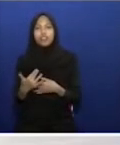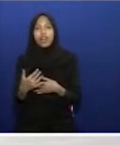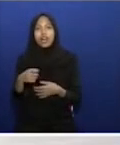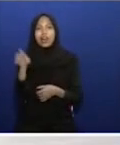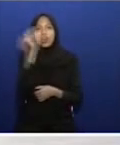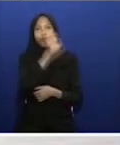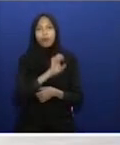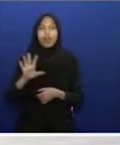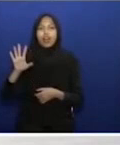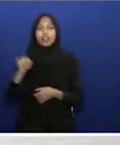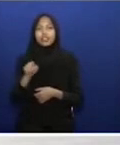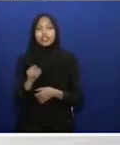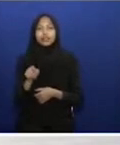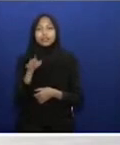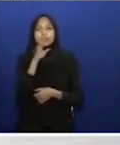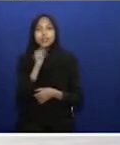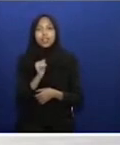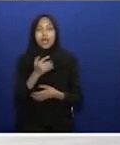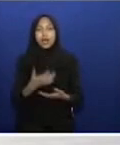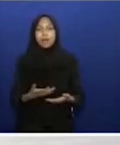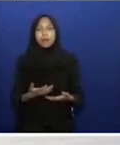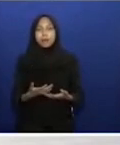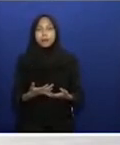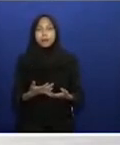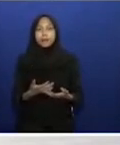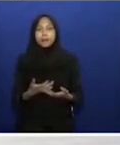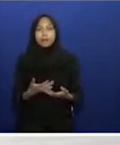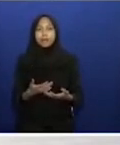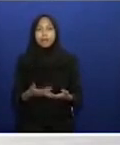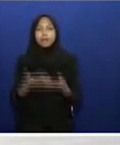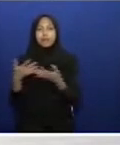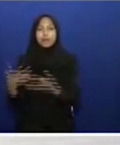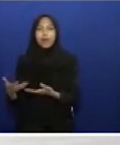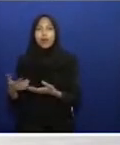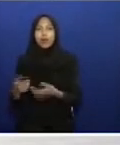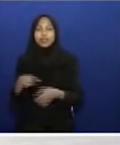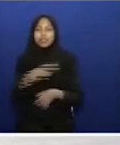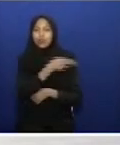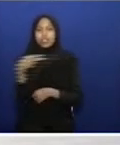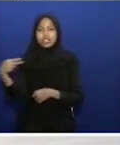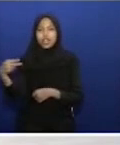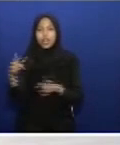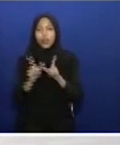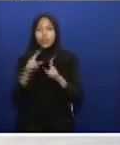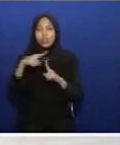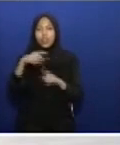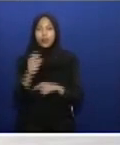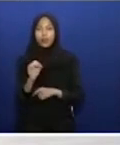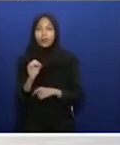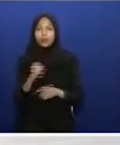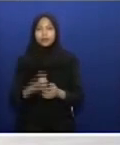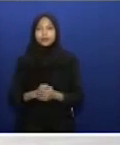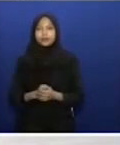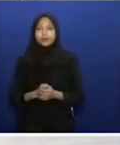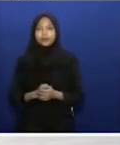Mereka menghadang kita di WTO. Kita kalah. Saya tanya kepada